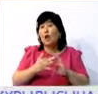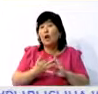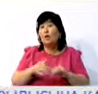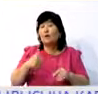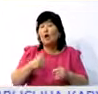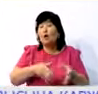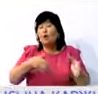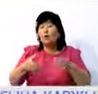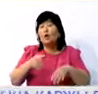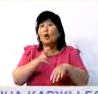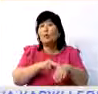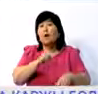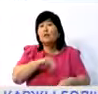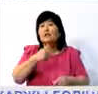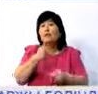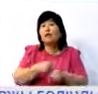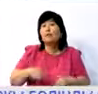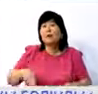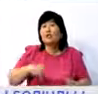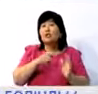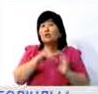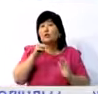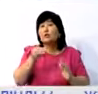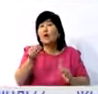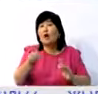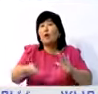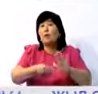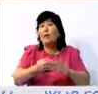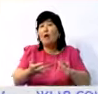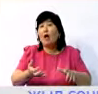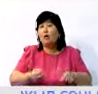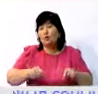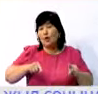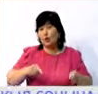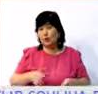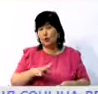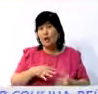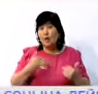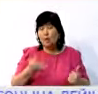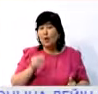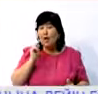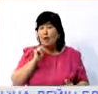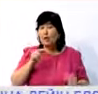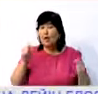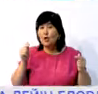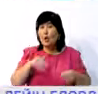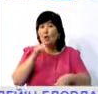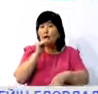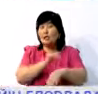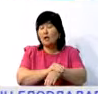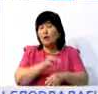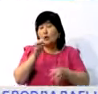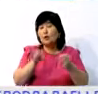көші-қон полициясы қызметінің бастығы 70 мың теңге пара алу үстінде құрықталған болатын. Бүгінде кінәсі толықтай дәлелденіп,